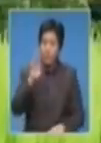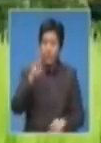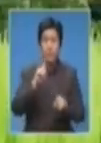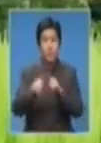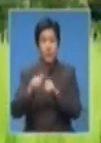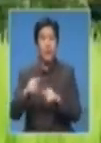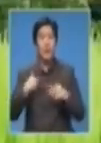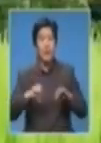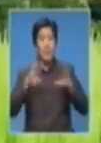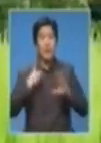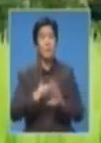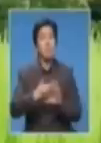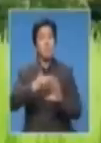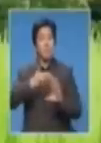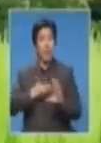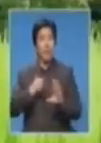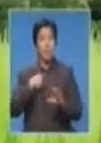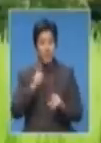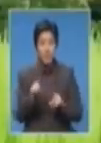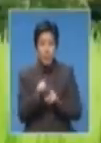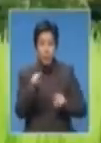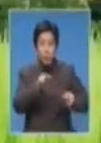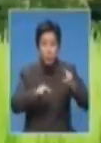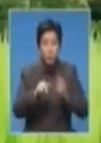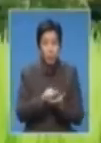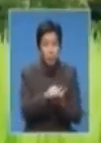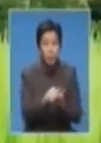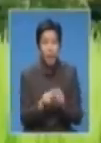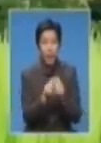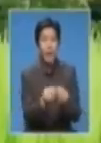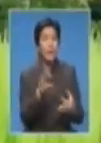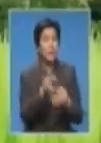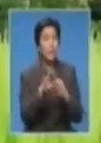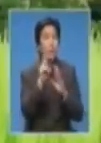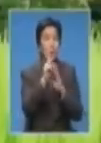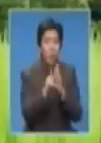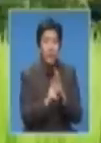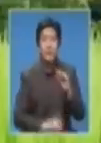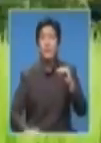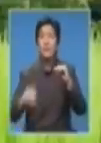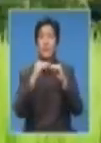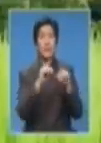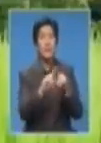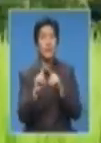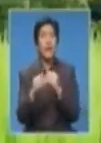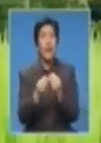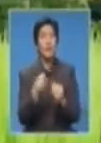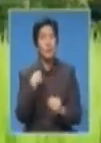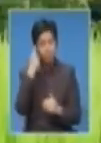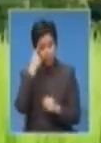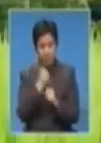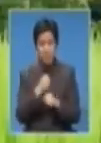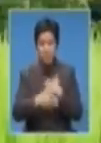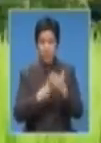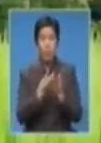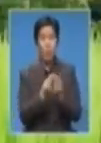ก็จะถอยหลังมาเป็นผู้กำกับดูแลผู้อำนวยความสะดวกทางด้านกฎหมายด้านสิทธิประโยชน์ด้านต่างๆเหล่านี้ผมว่ามันจะเร็วขึ้นนะครับอัน